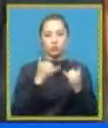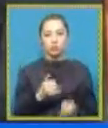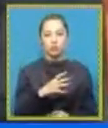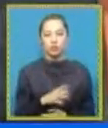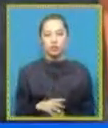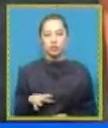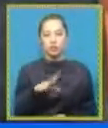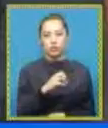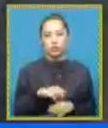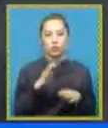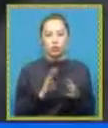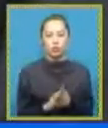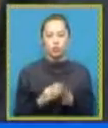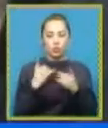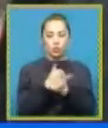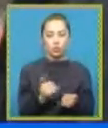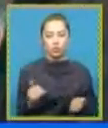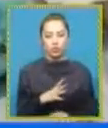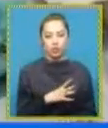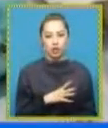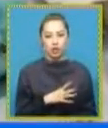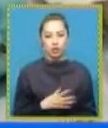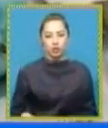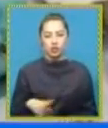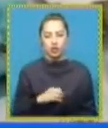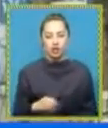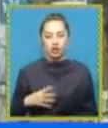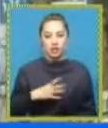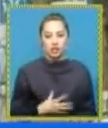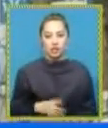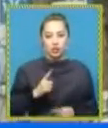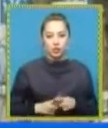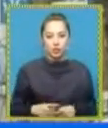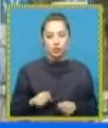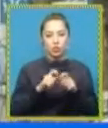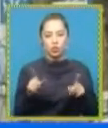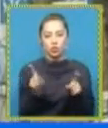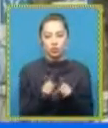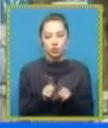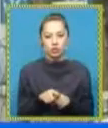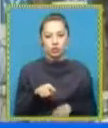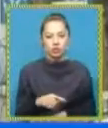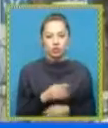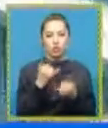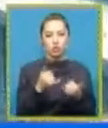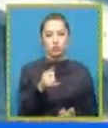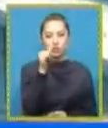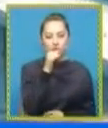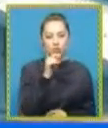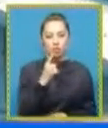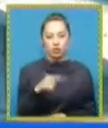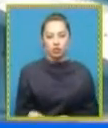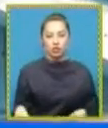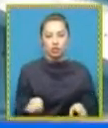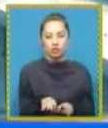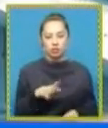жанра қатына берілді. Ал қарапайым жұрттың шыдамын түгесіген Құрсайдағы мектеп әлі қолданысқа берілер емес. Мердігер компания